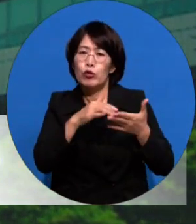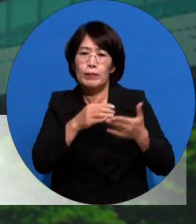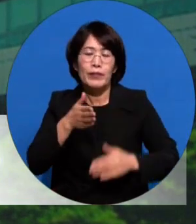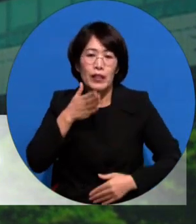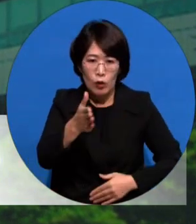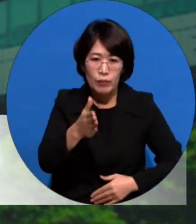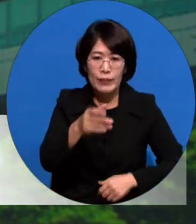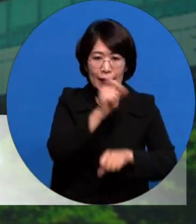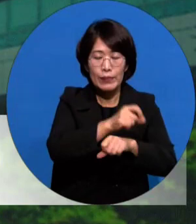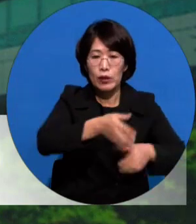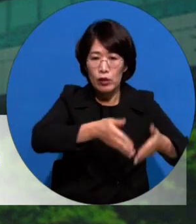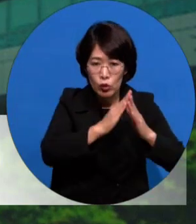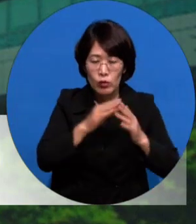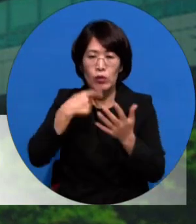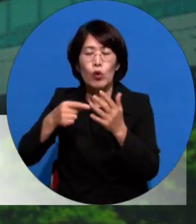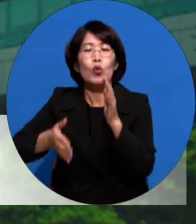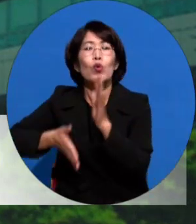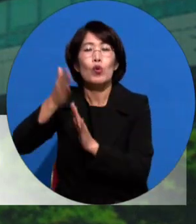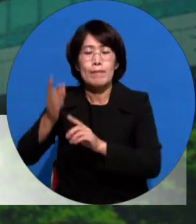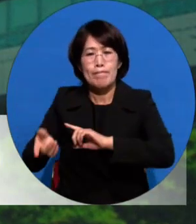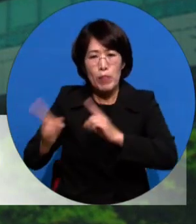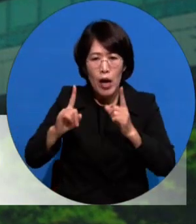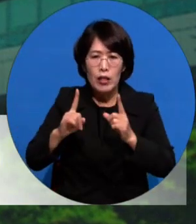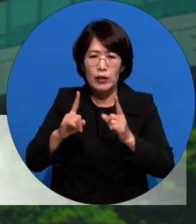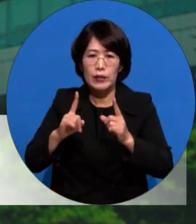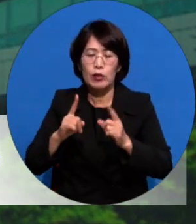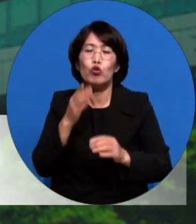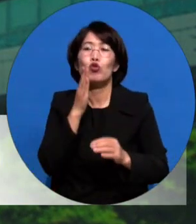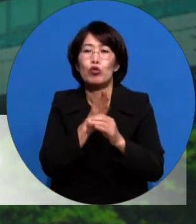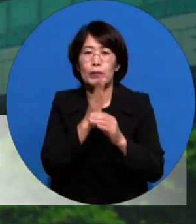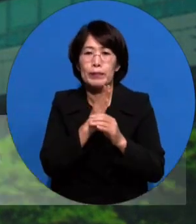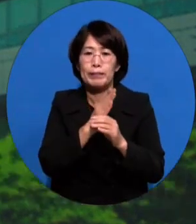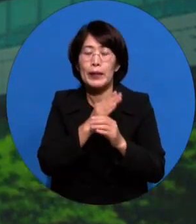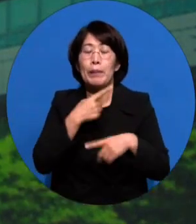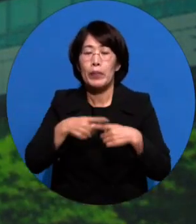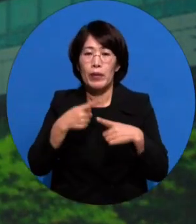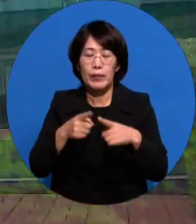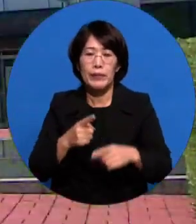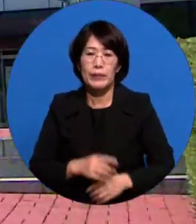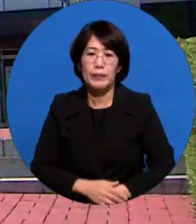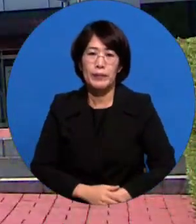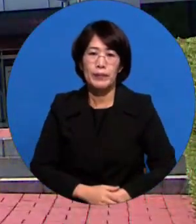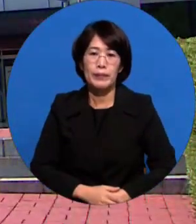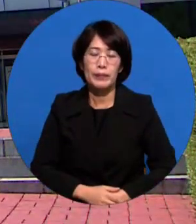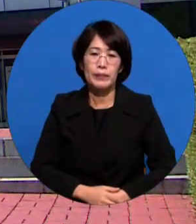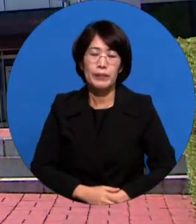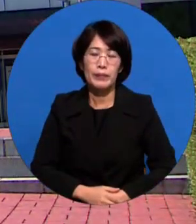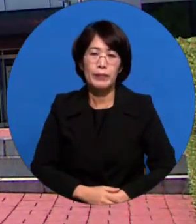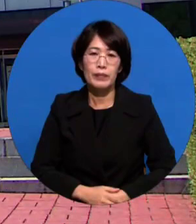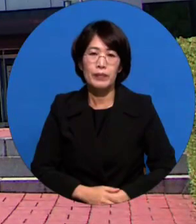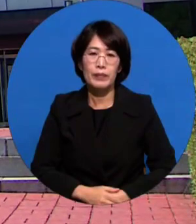인구정책전담부서 신설과 교육도시 재건이 골자로 해석됩니다. 양현승 기자입니다.